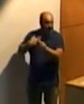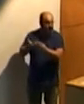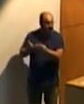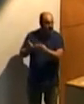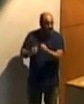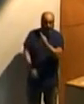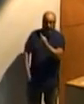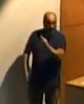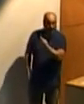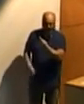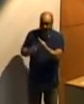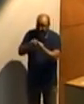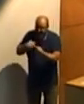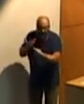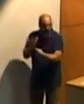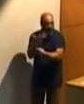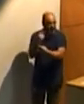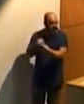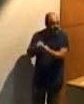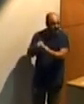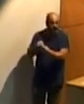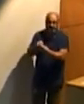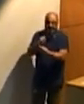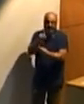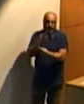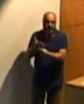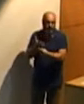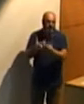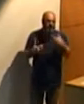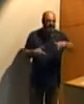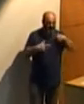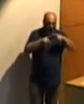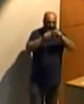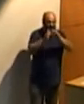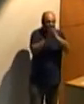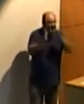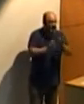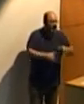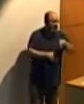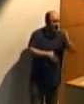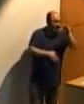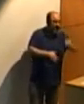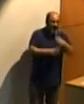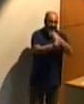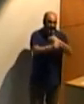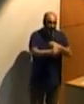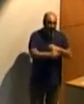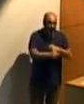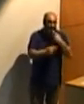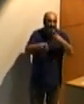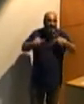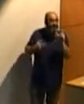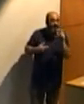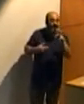je crois que je ne retrouvais en bibliographie on peut donner au moins 100 ou 120 définitions possibles